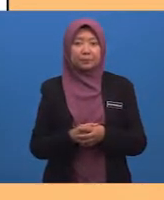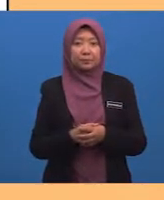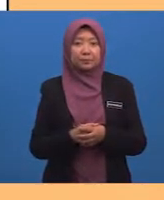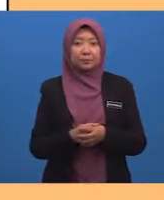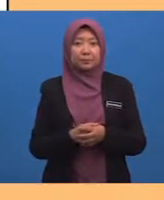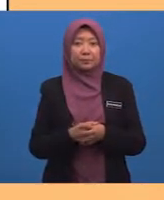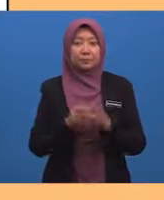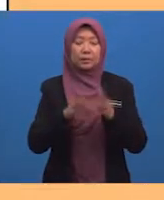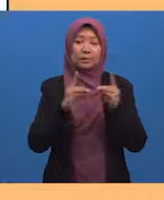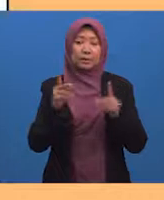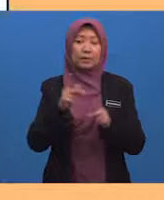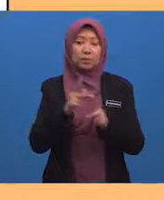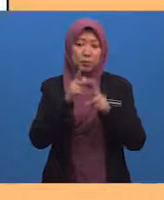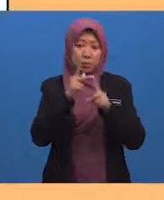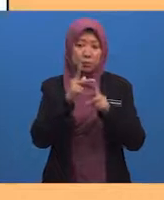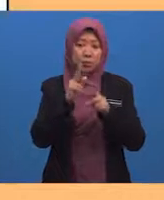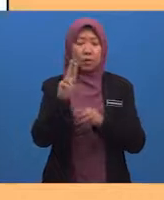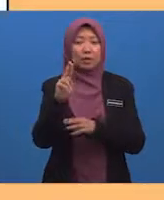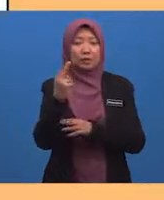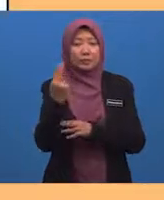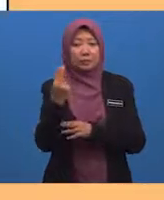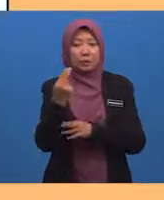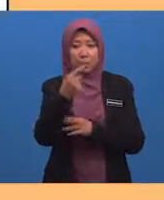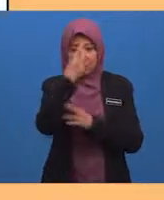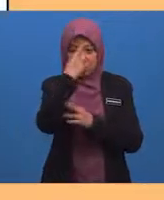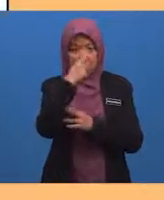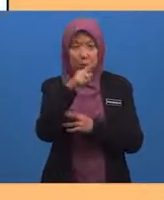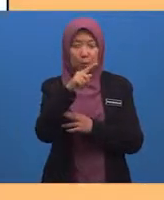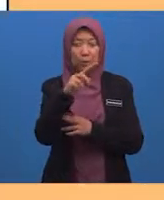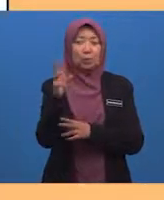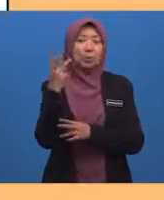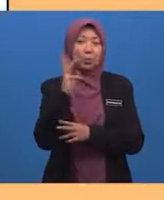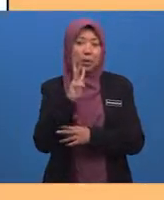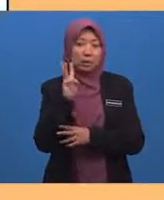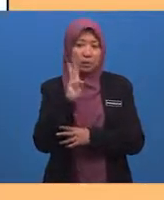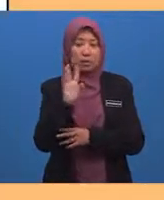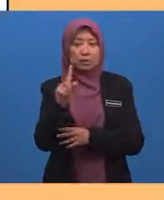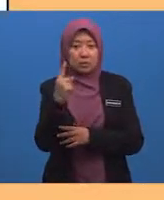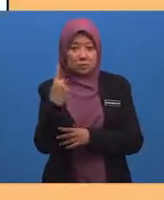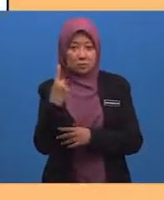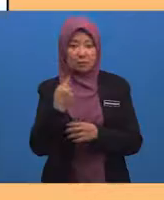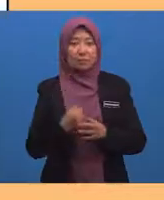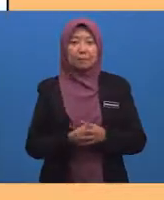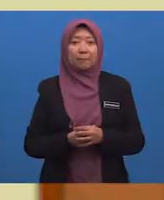Manakala pendidikan secara khusus hanya melibatkan untuk kaum wanita sahaja.